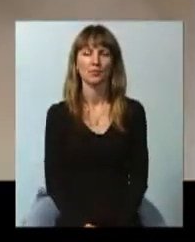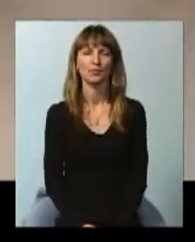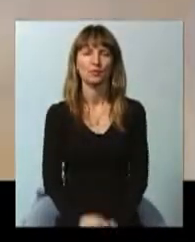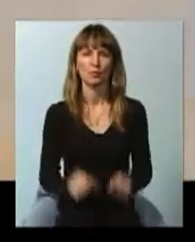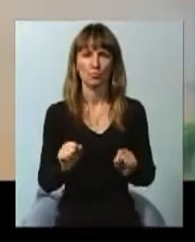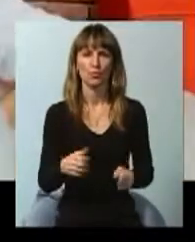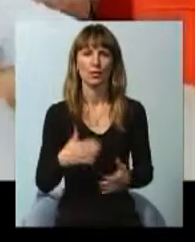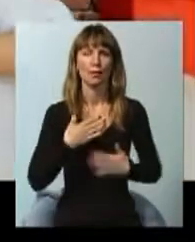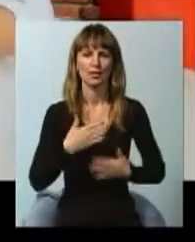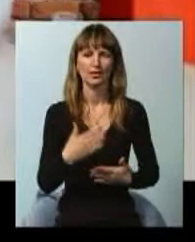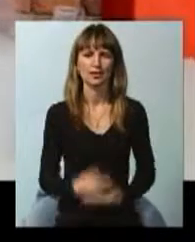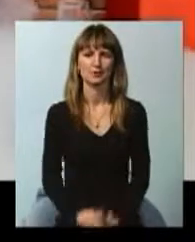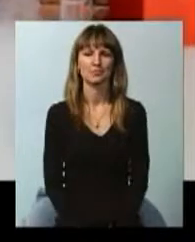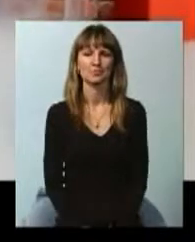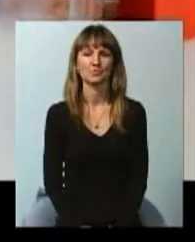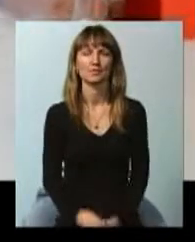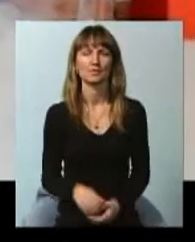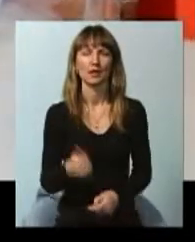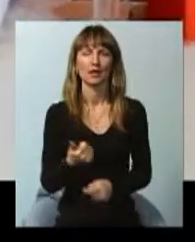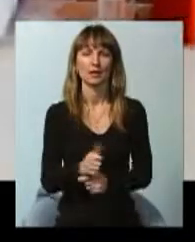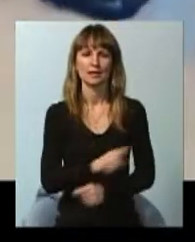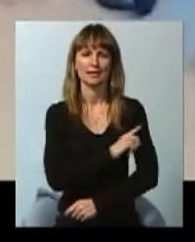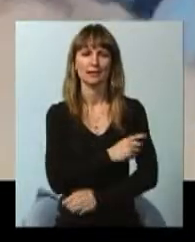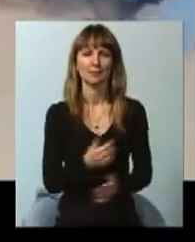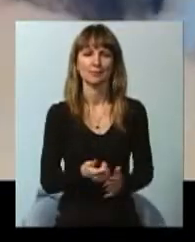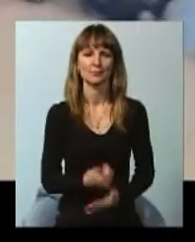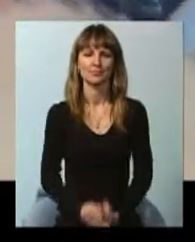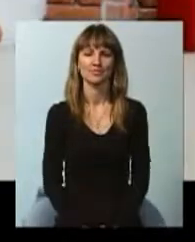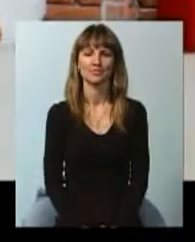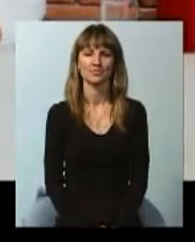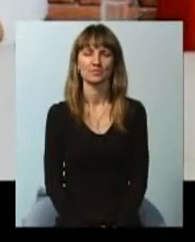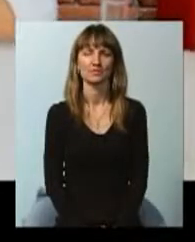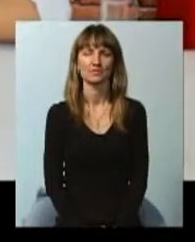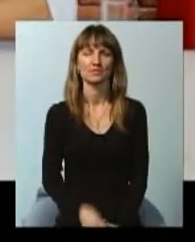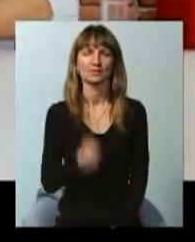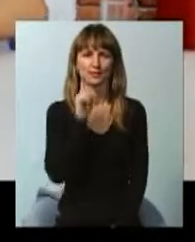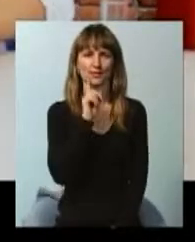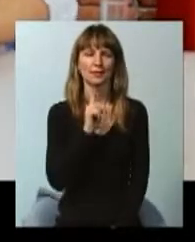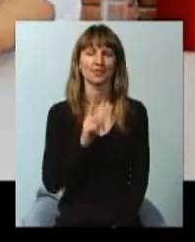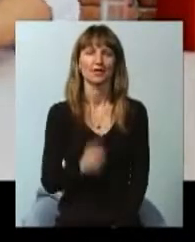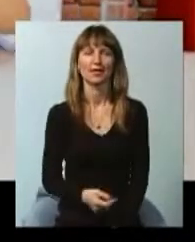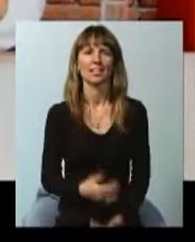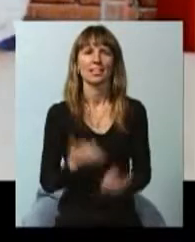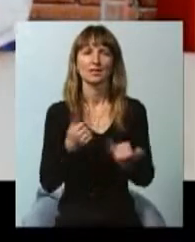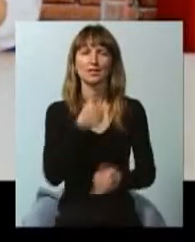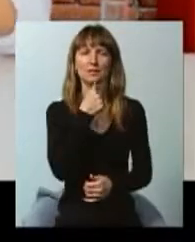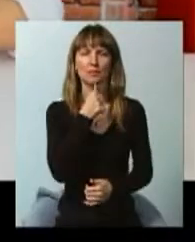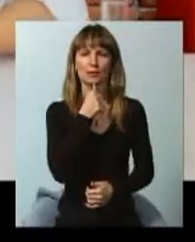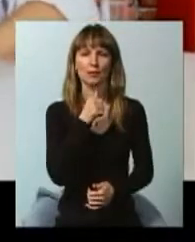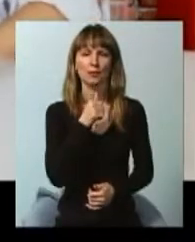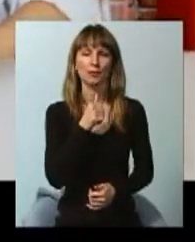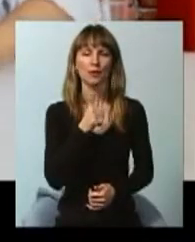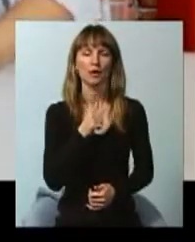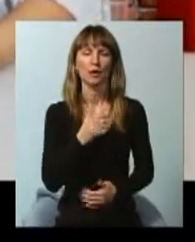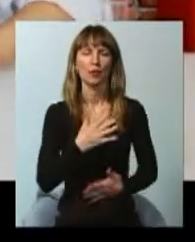спробуємо. Ой, дуже добре, давайте ви спробуйте. Смачненький. А тепер давайте спробуємо туди